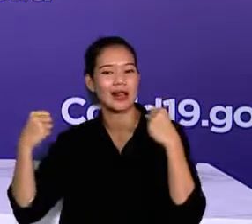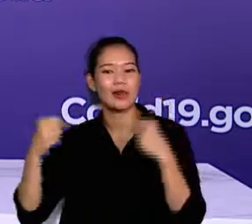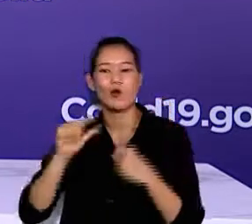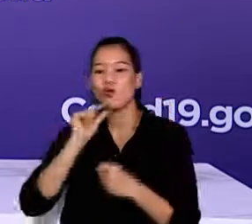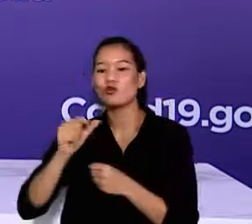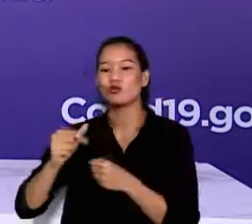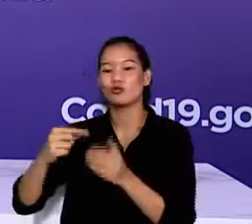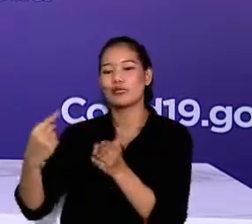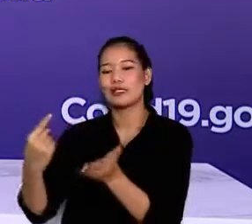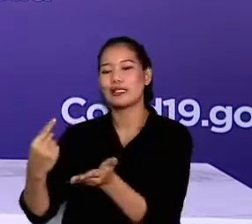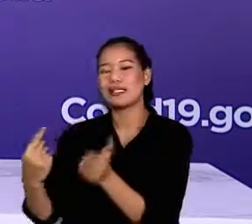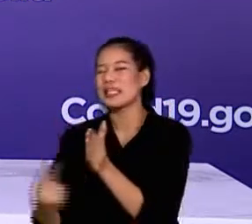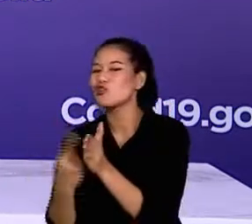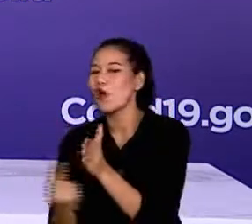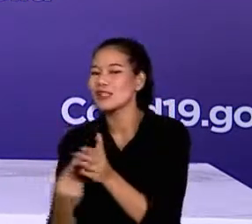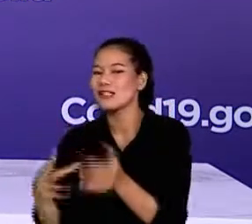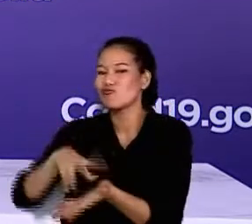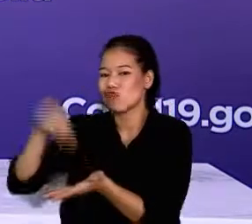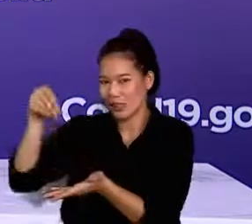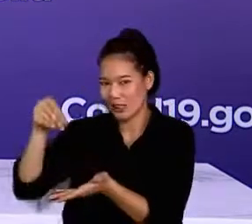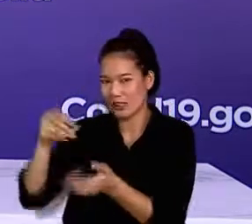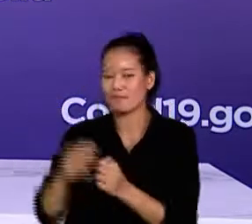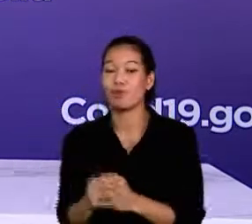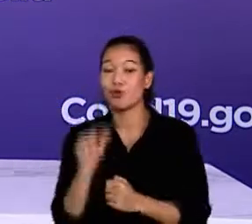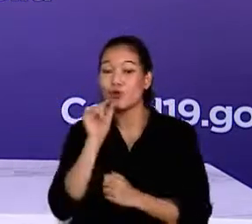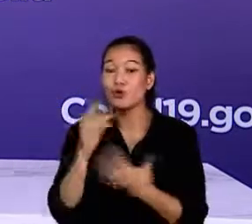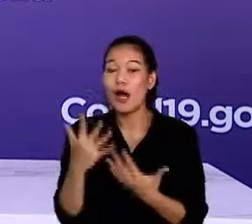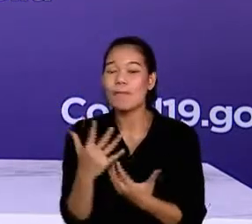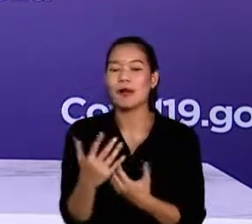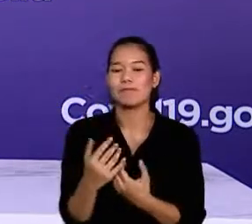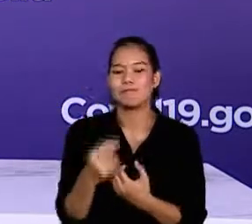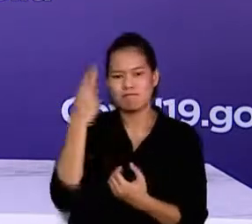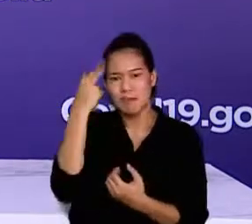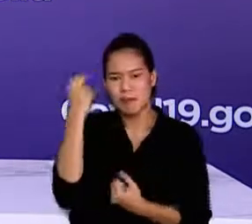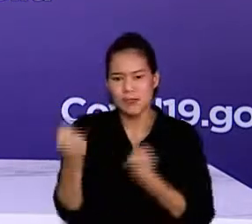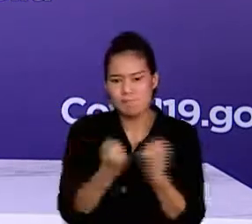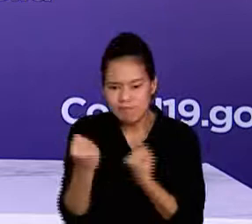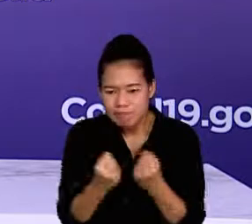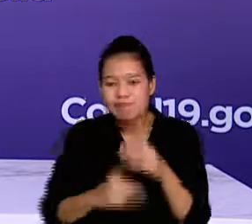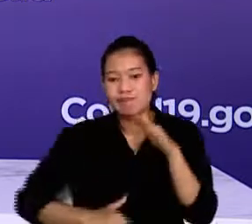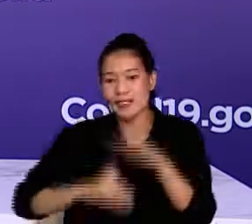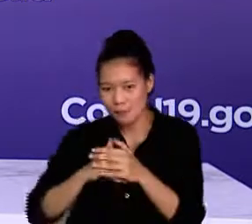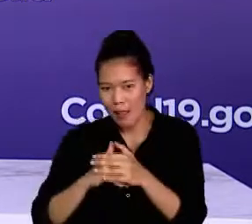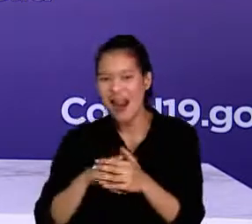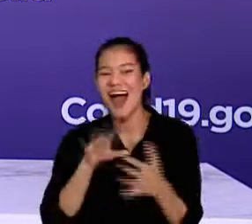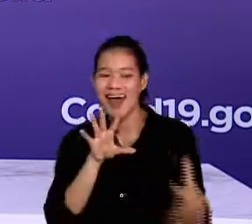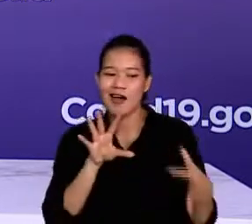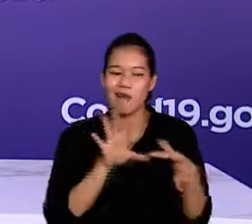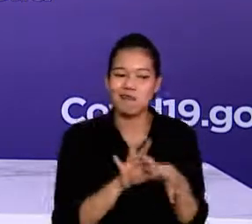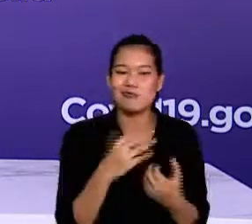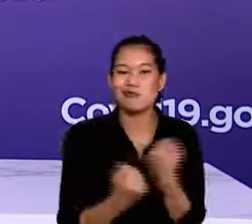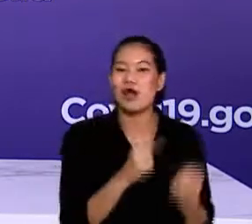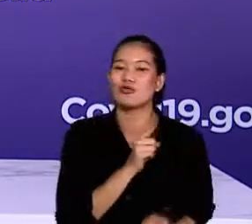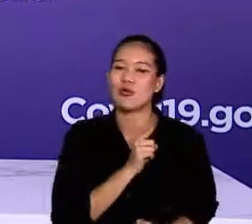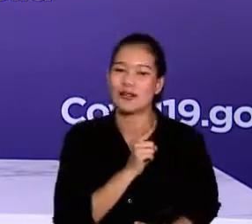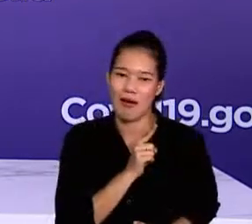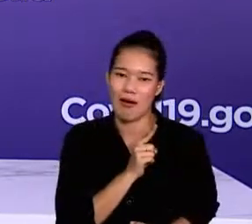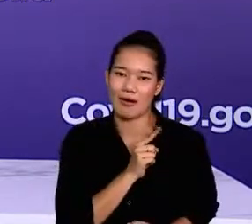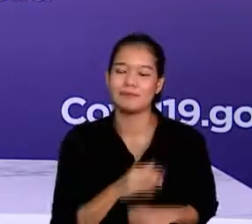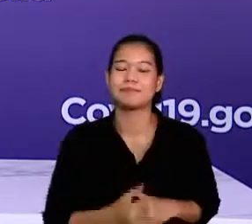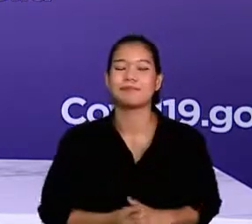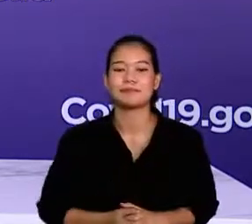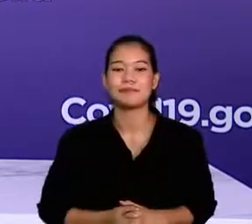terpusat demi optimalisasi upaya pemerintah akan bermitra dengan pihak swasta